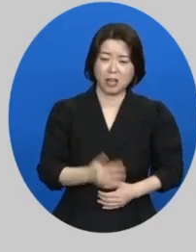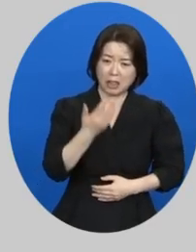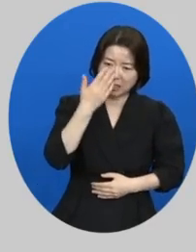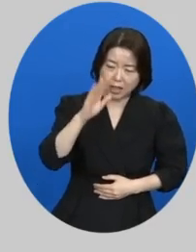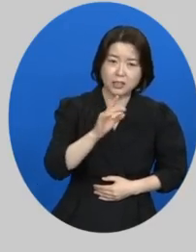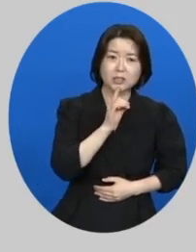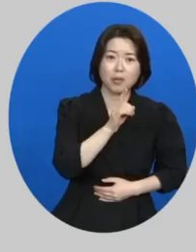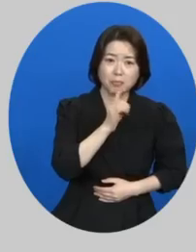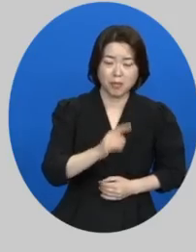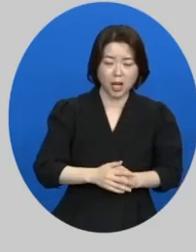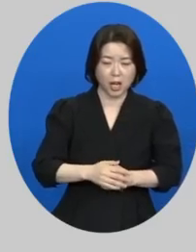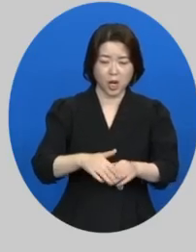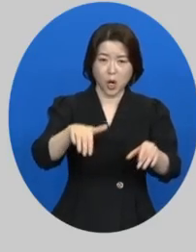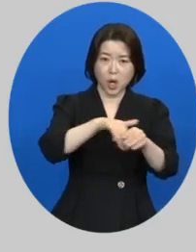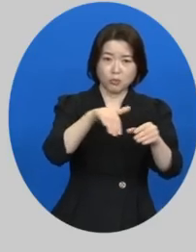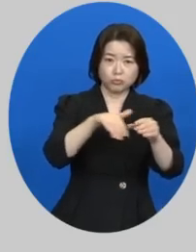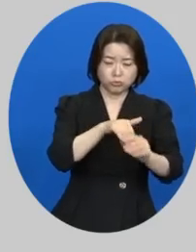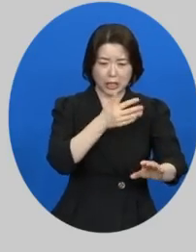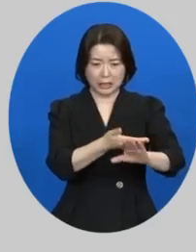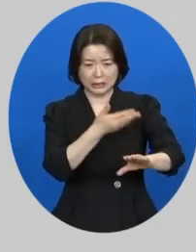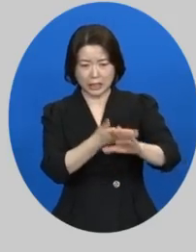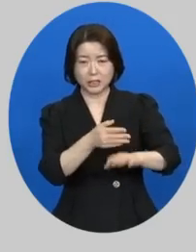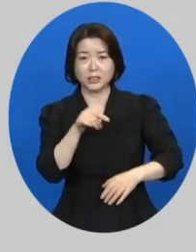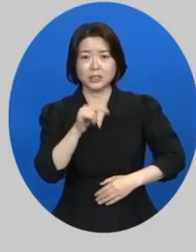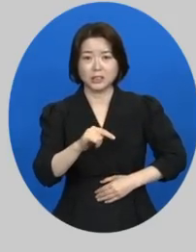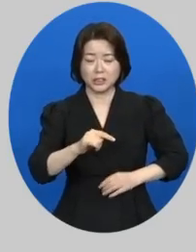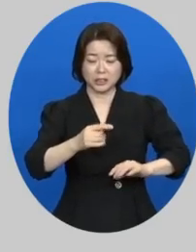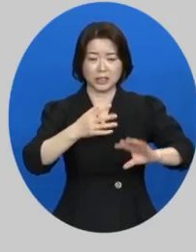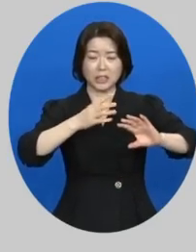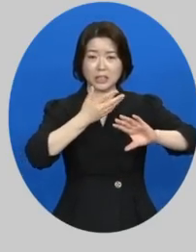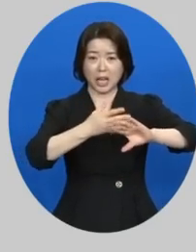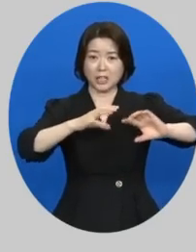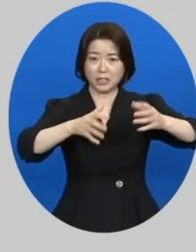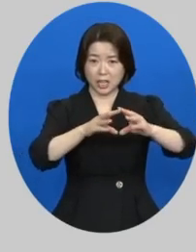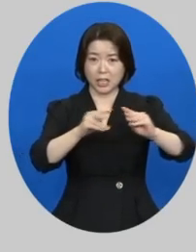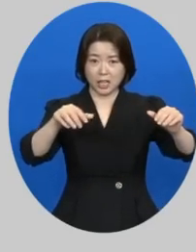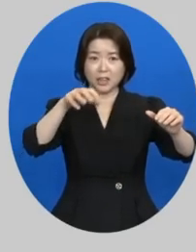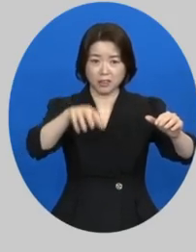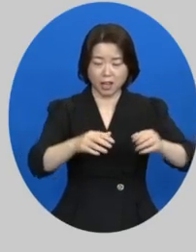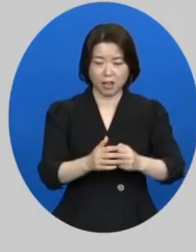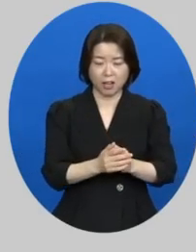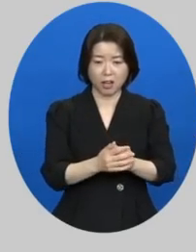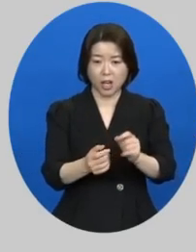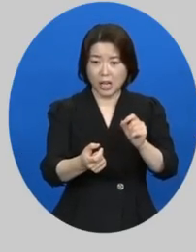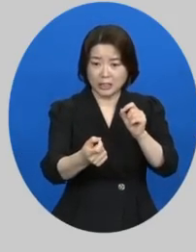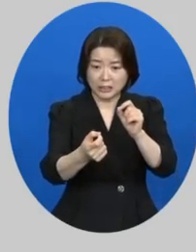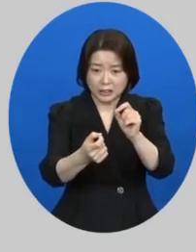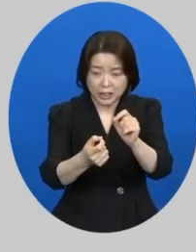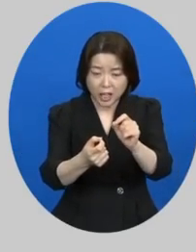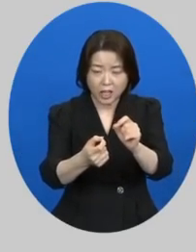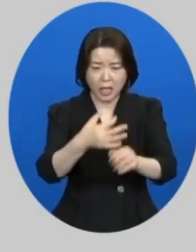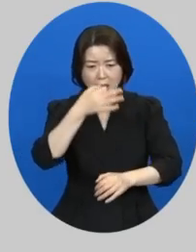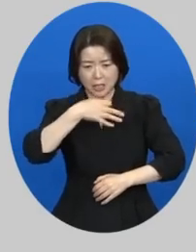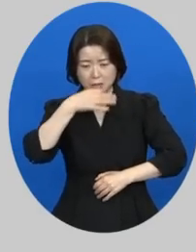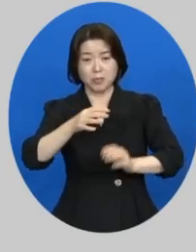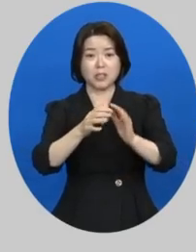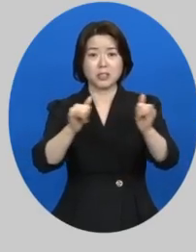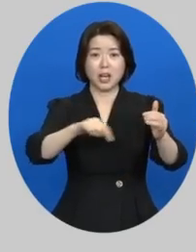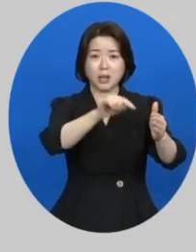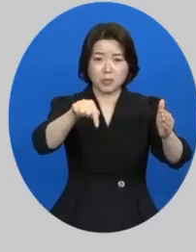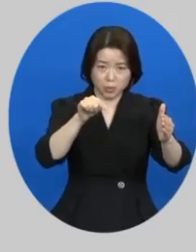말과 풍속이 있는 이국의 땅에 다가가기 힘든 사람들